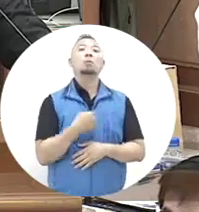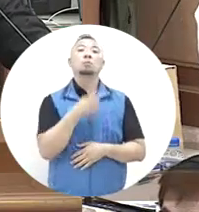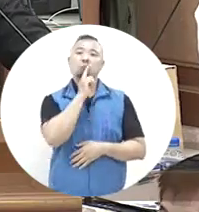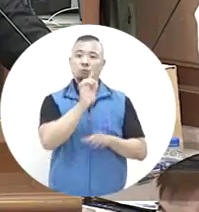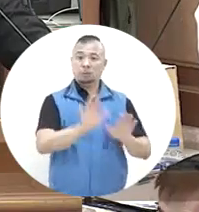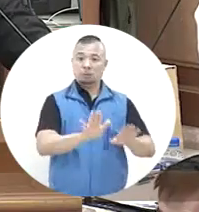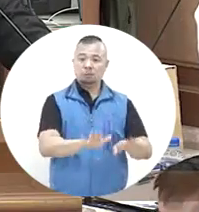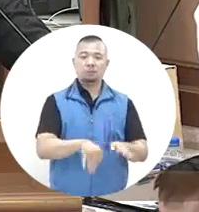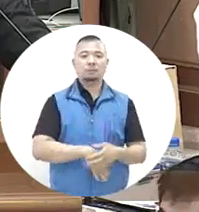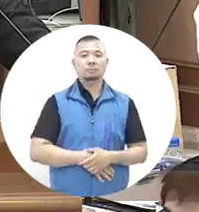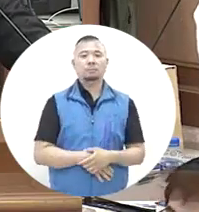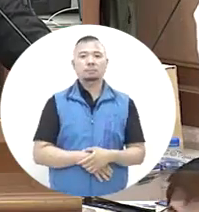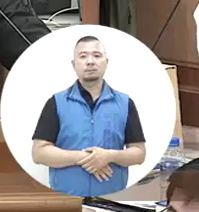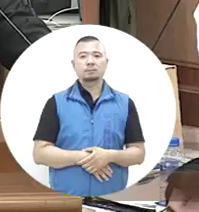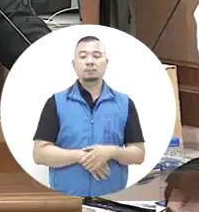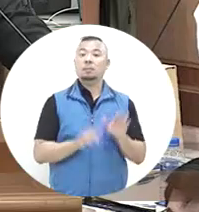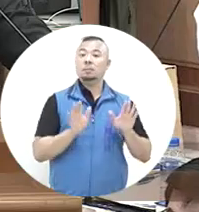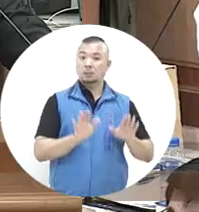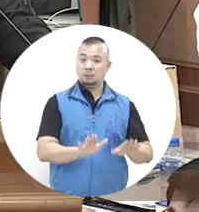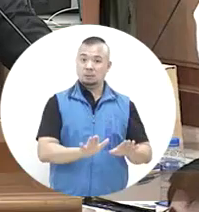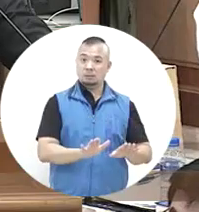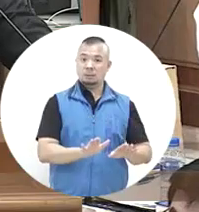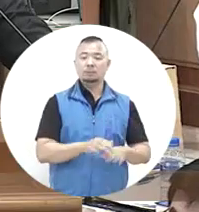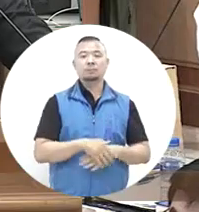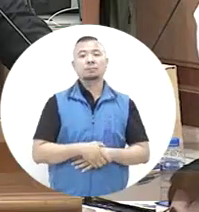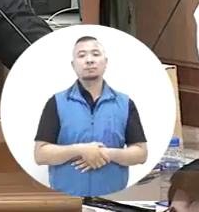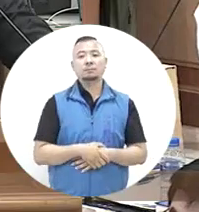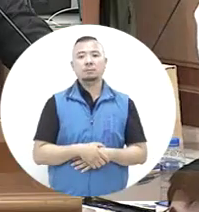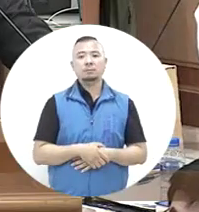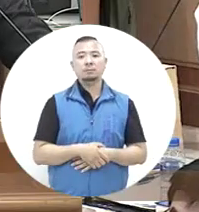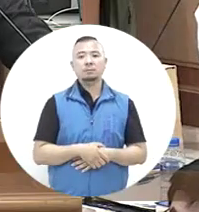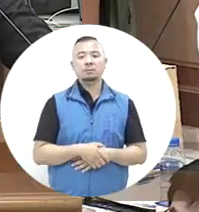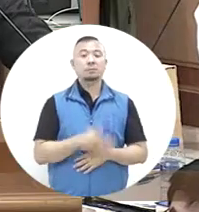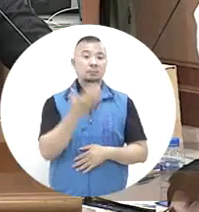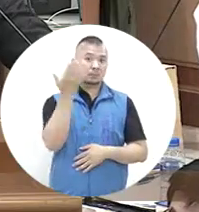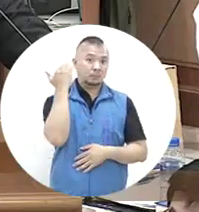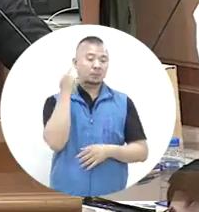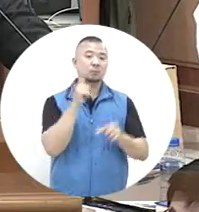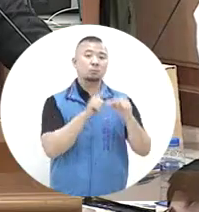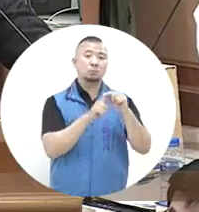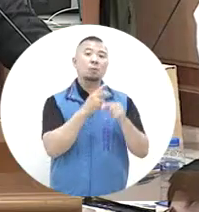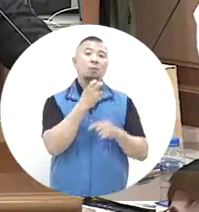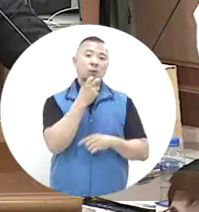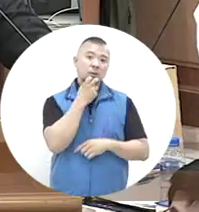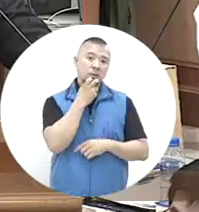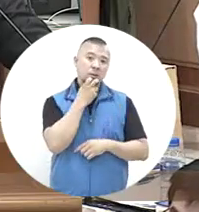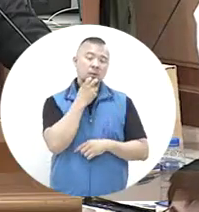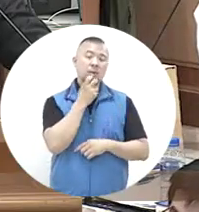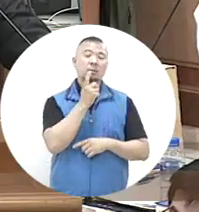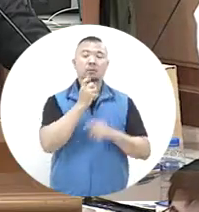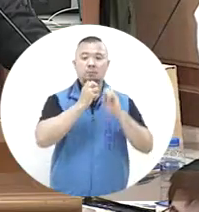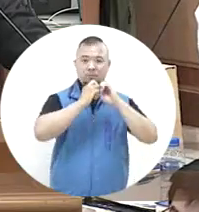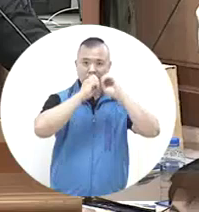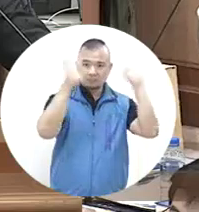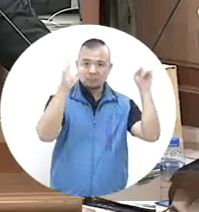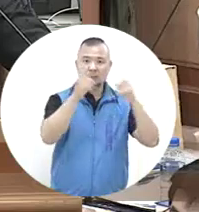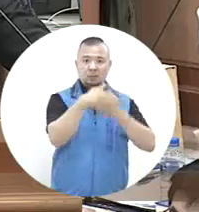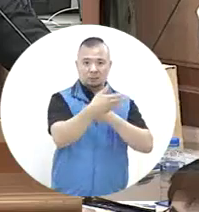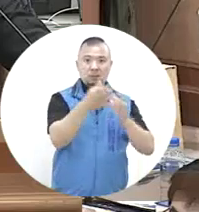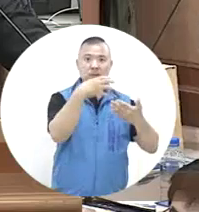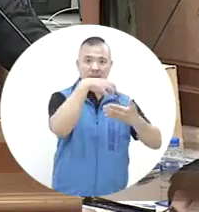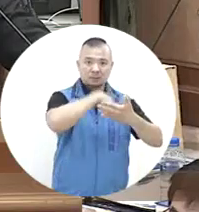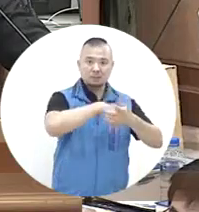段嘛。以现阶段，当时中央讲过要盖室内干式储存